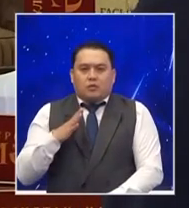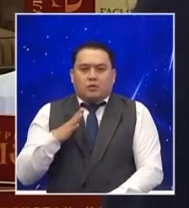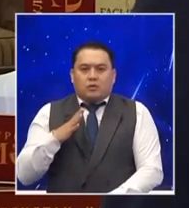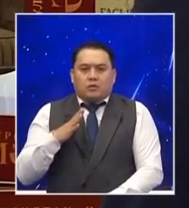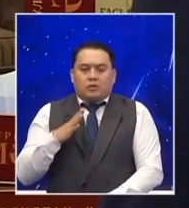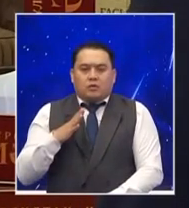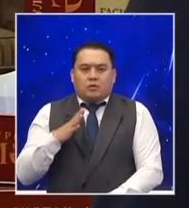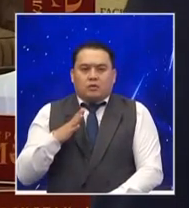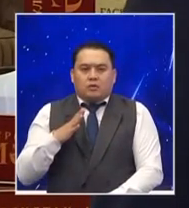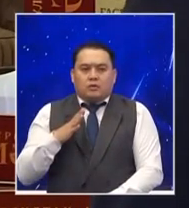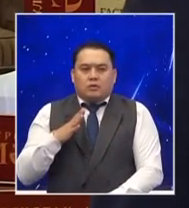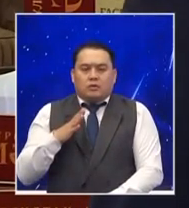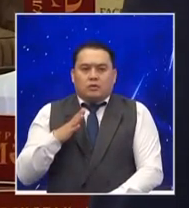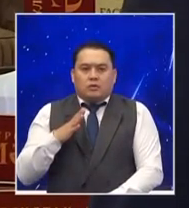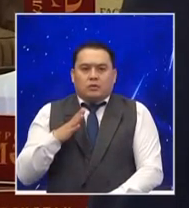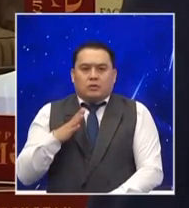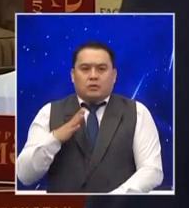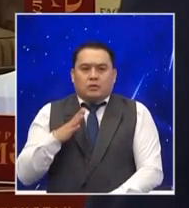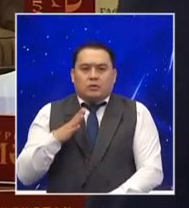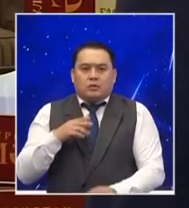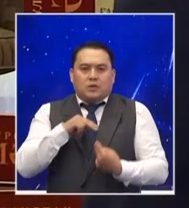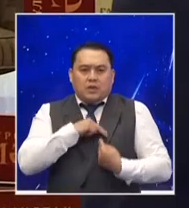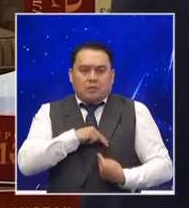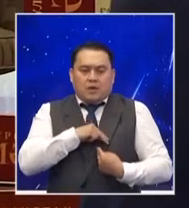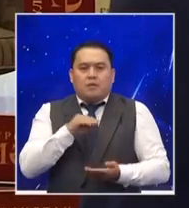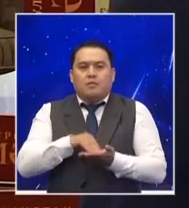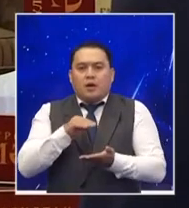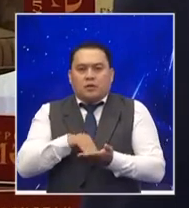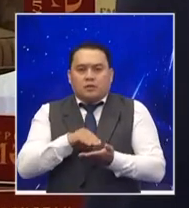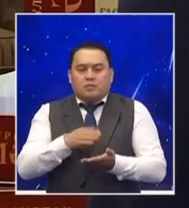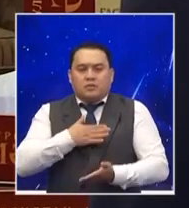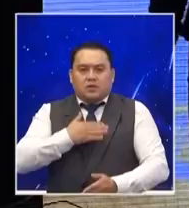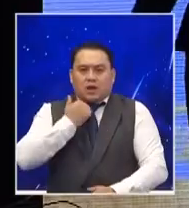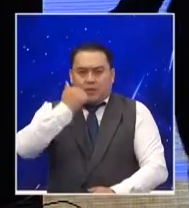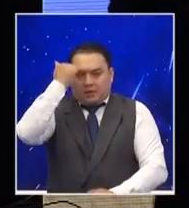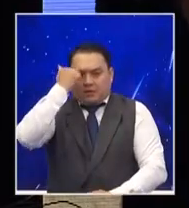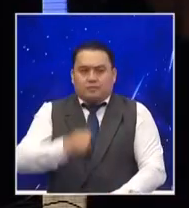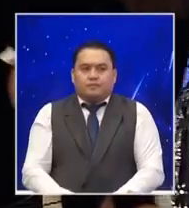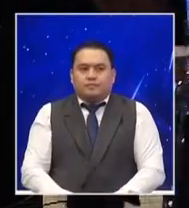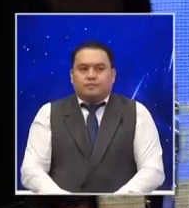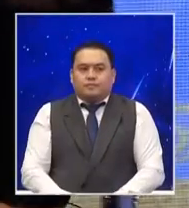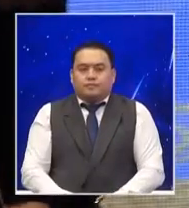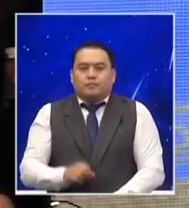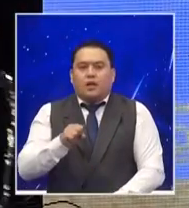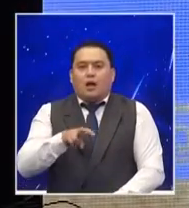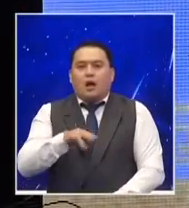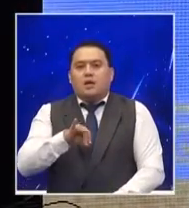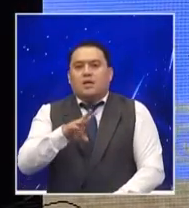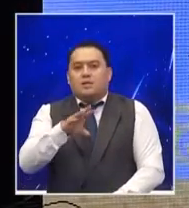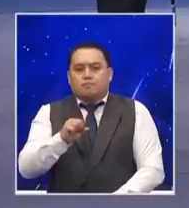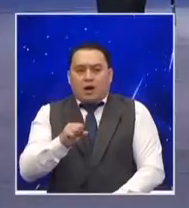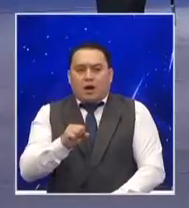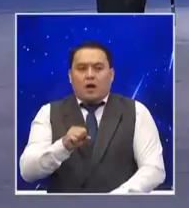айтсам екен, енді еңбегімізді бағалап жатқанына мыңда бір рахмет. Әлима Көппаева, Ақшабай